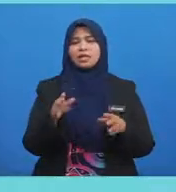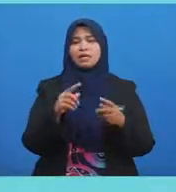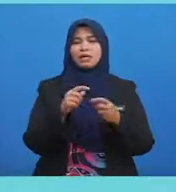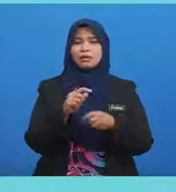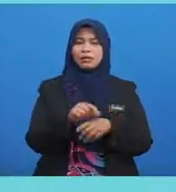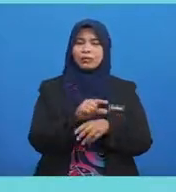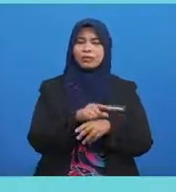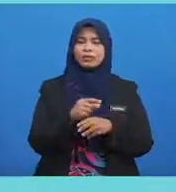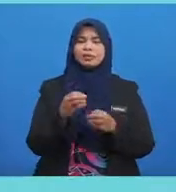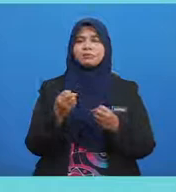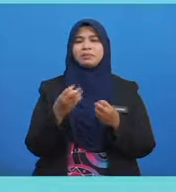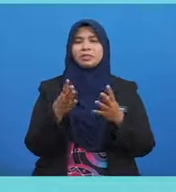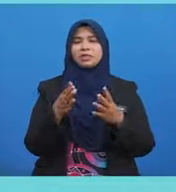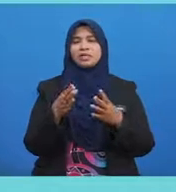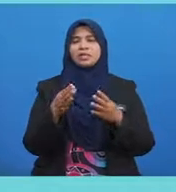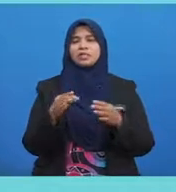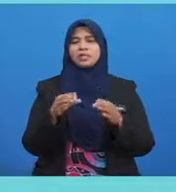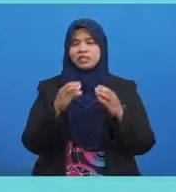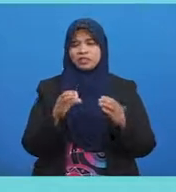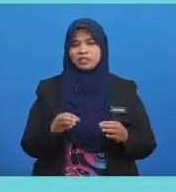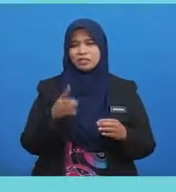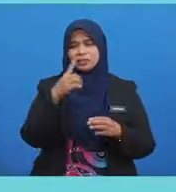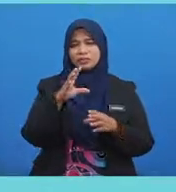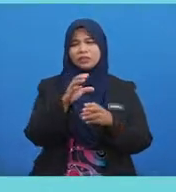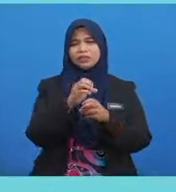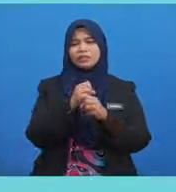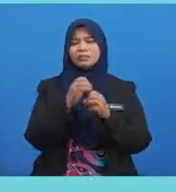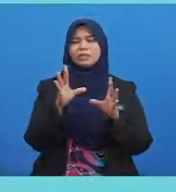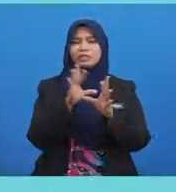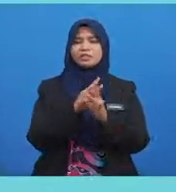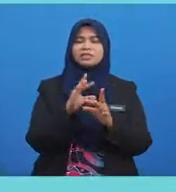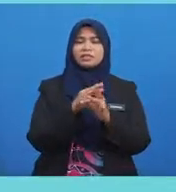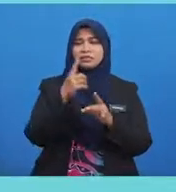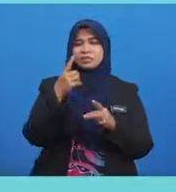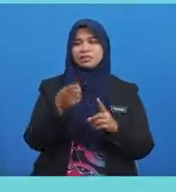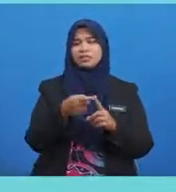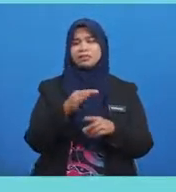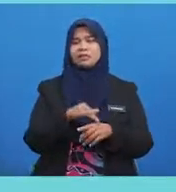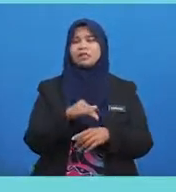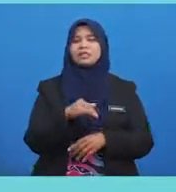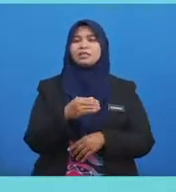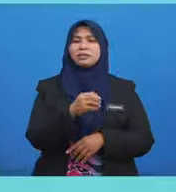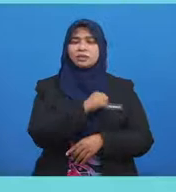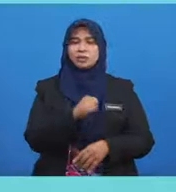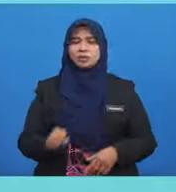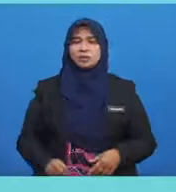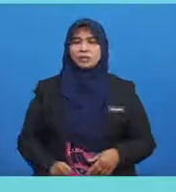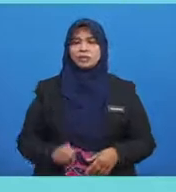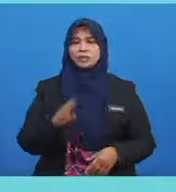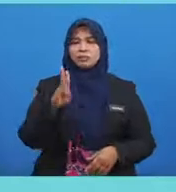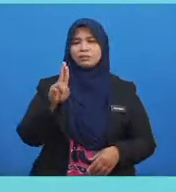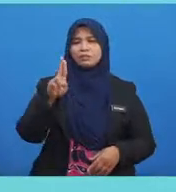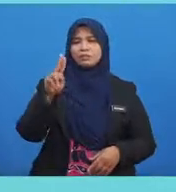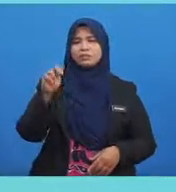beliau berjaya mendapatkan Sarawak daripada Sultan Brunei. Malah, perpecahan dan